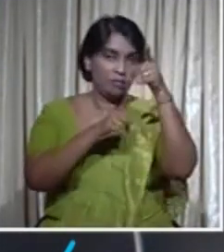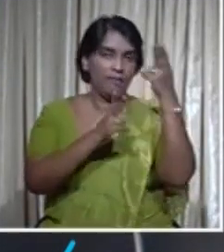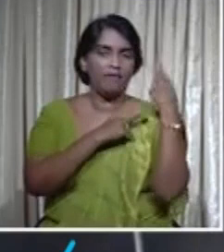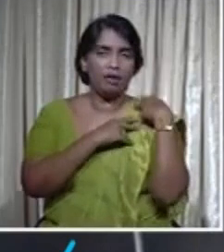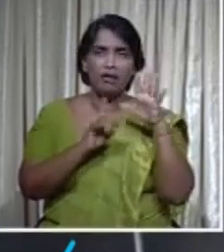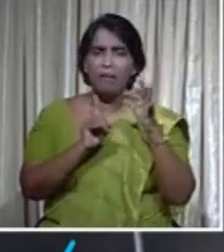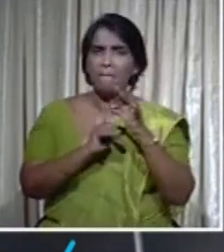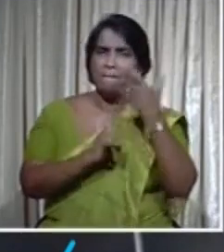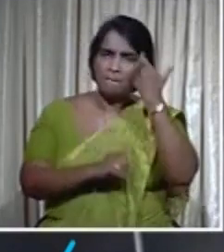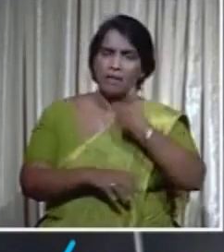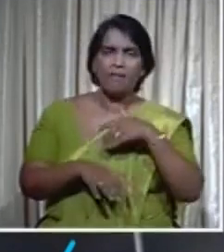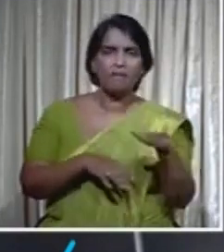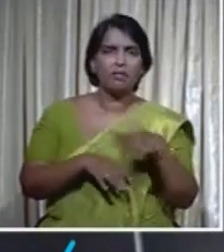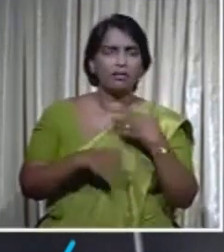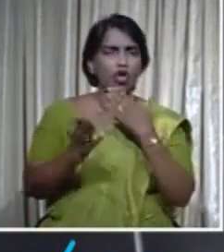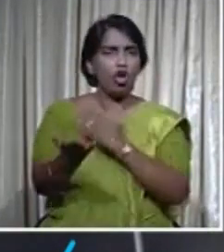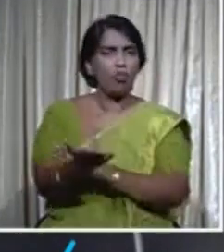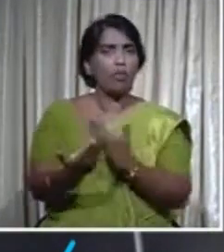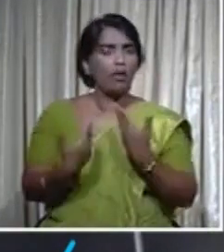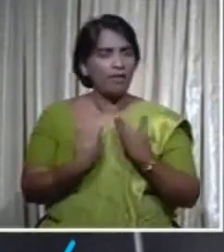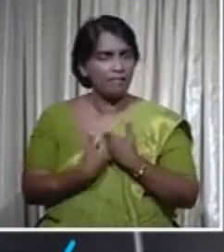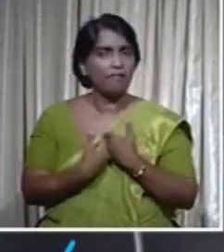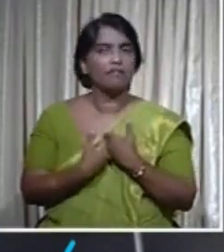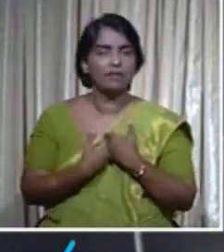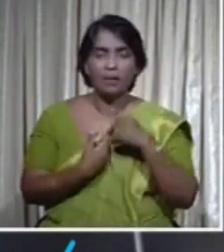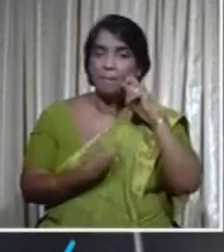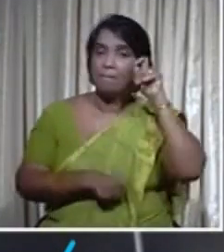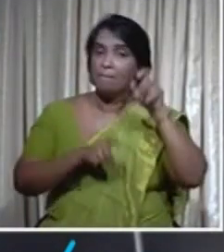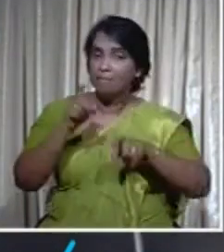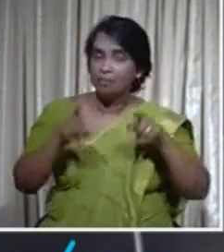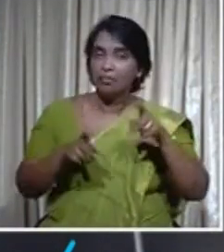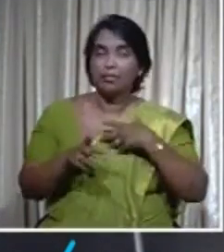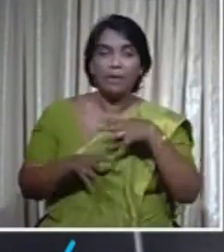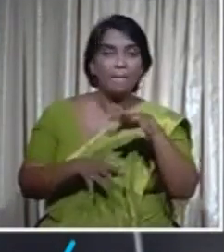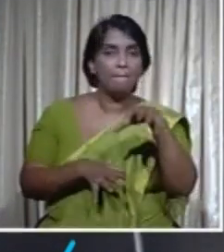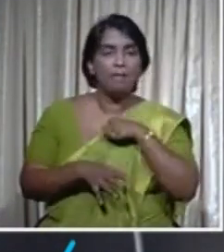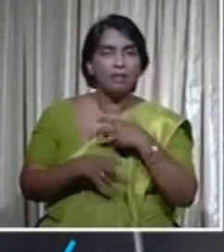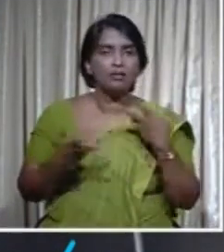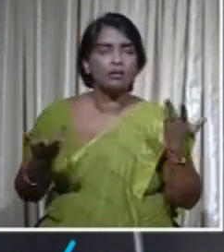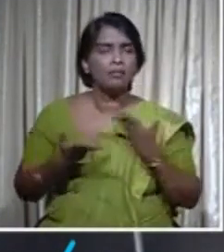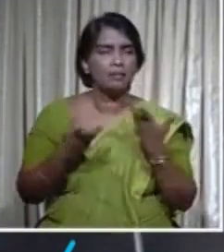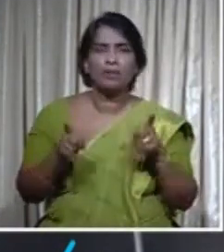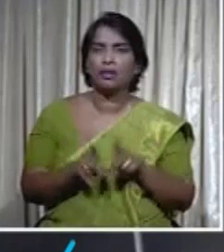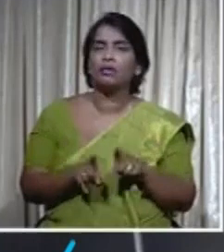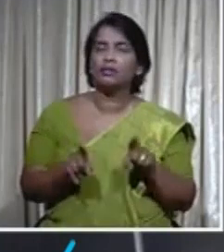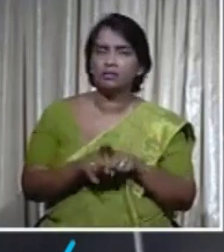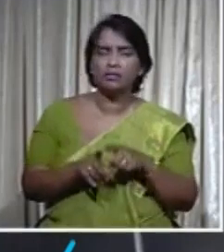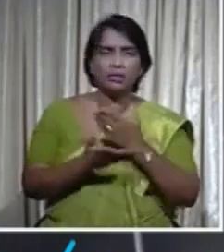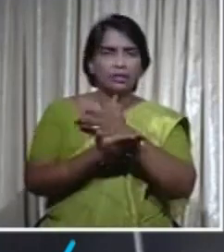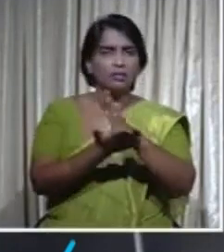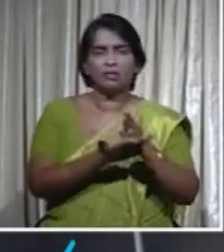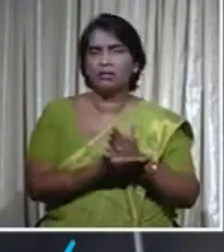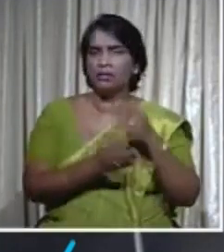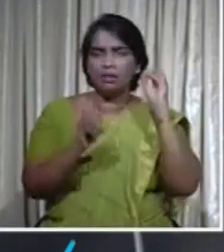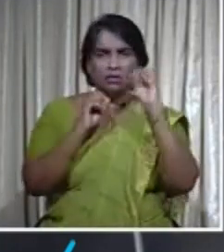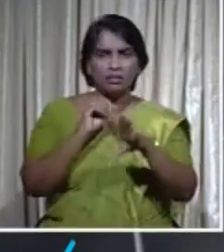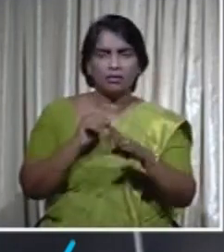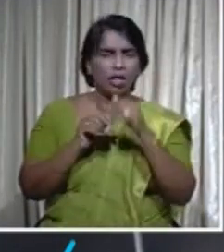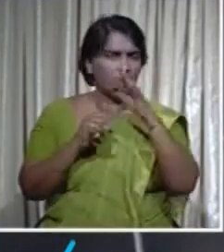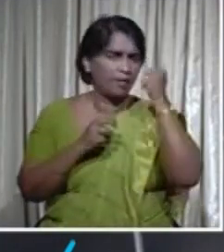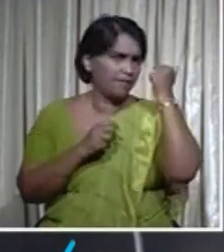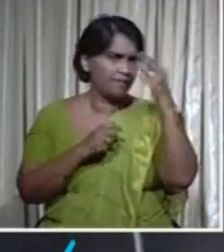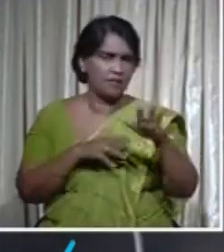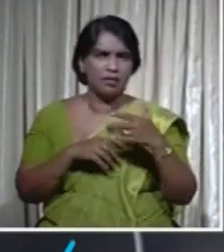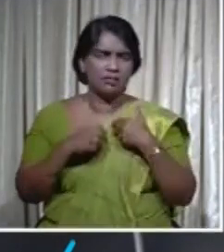உறுதி காணிகளை அந்த மக்கள் பயன்படுத்த முடியாமல் எல்லைகள் போடுவதென்பது கண்டிக்கத்தக்கது. அதற்கான